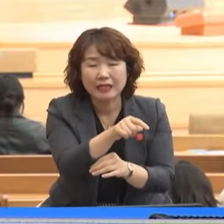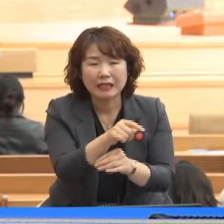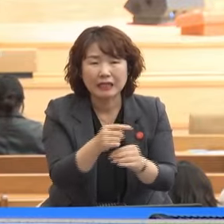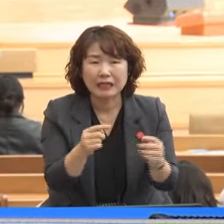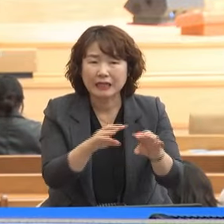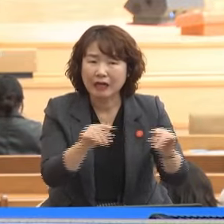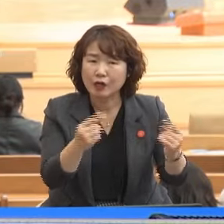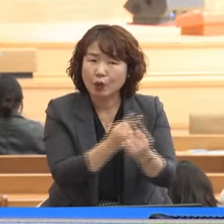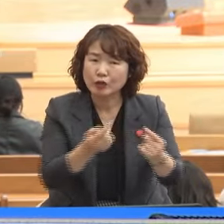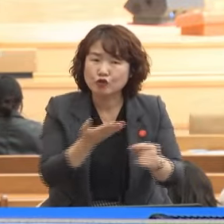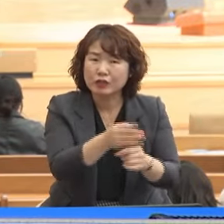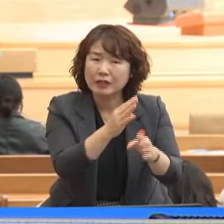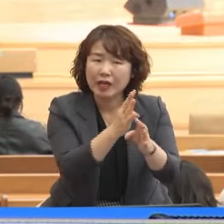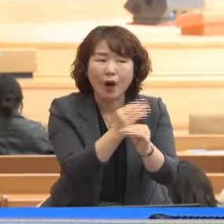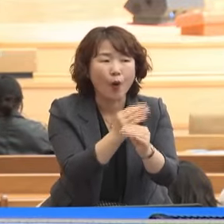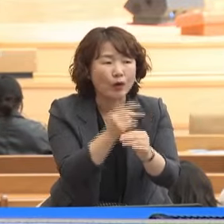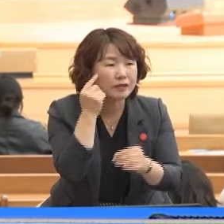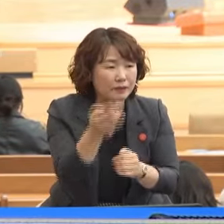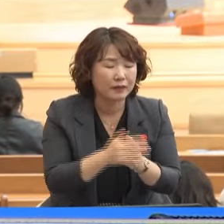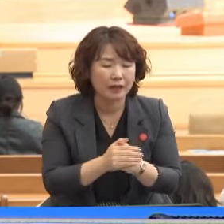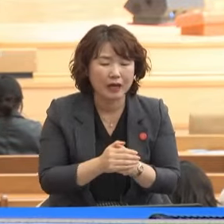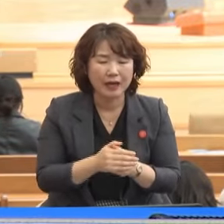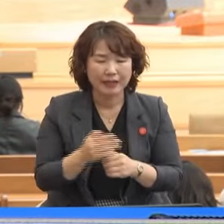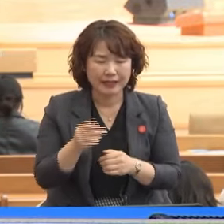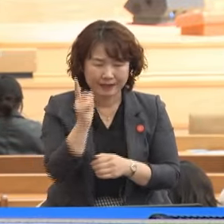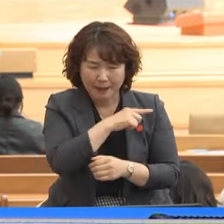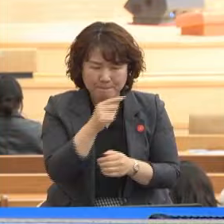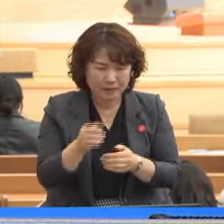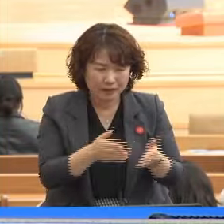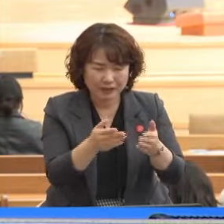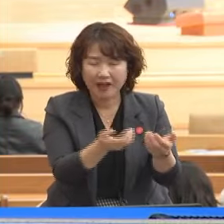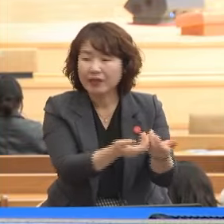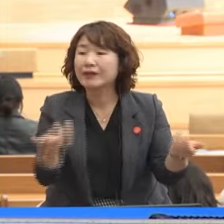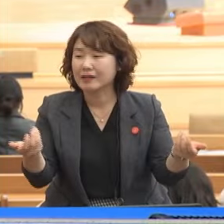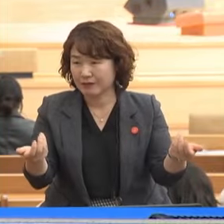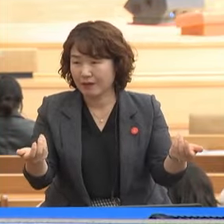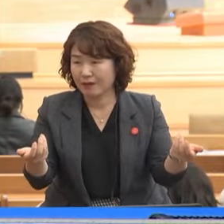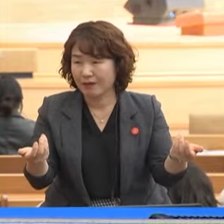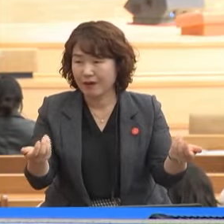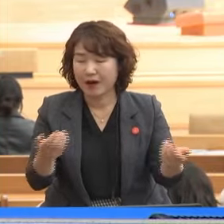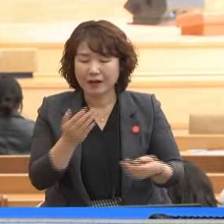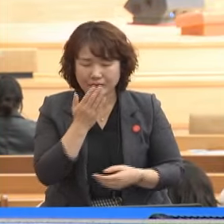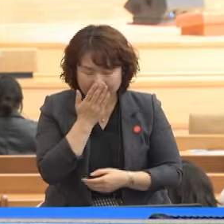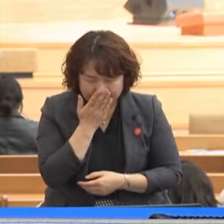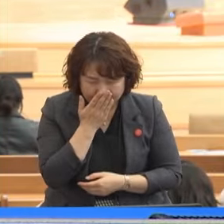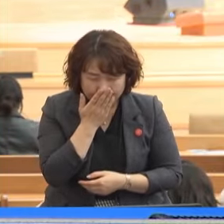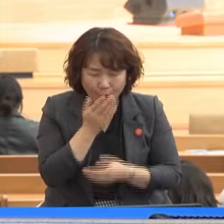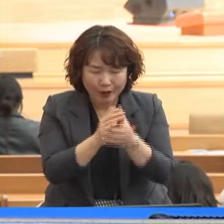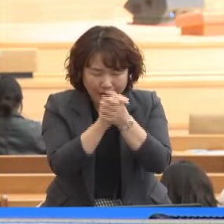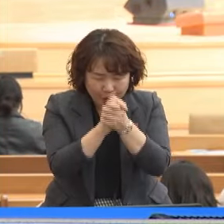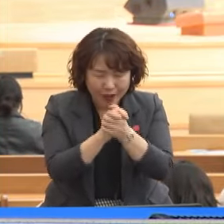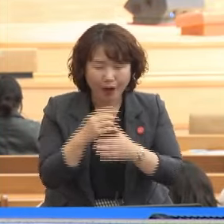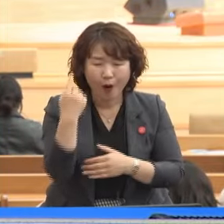말하면 악한 길에서 떠나 스스로 낮추고 기도하여 얼굴을 구하면 고치신다.